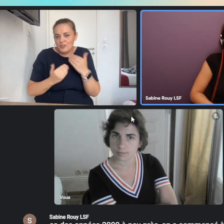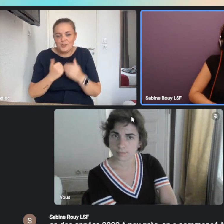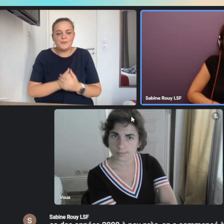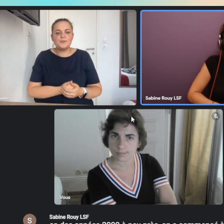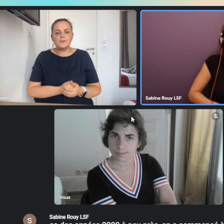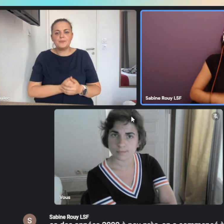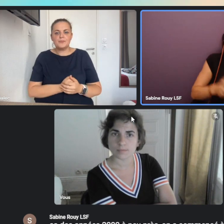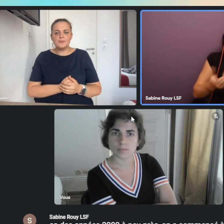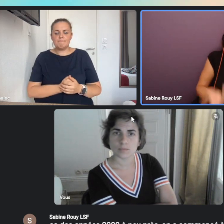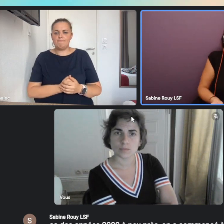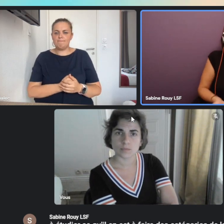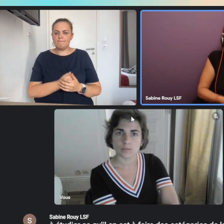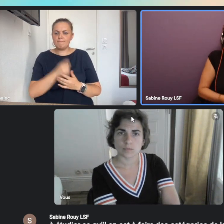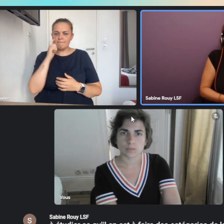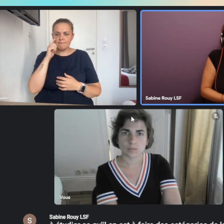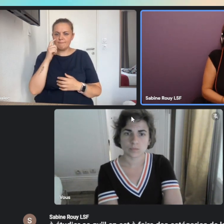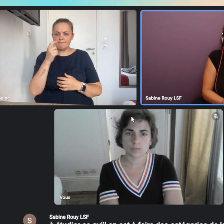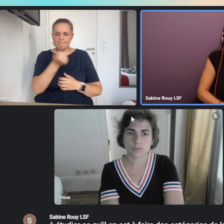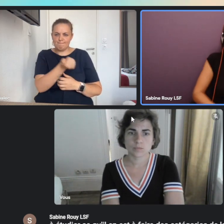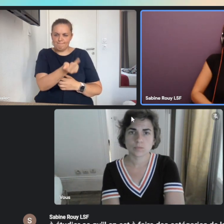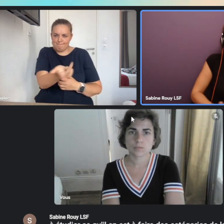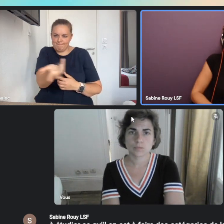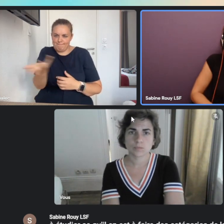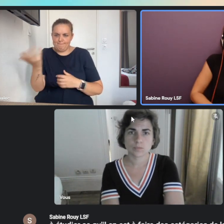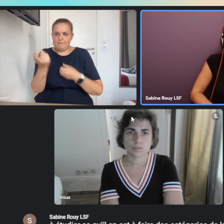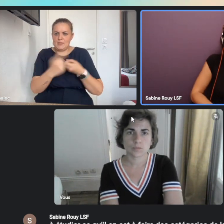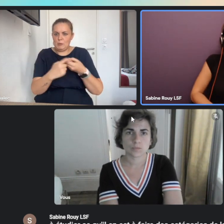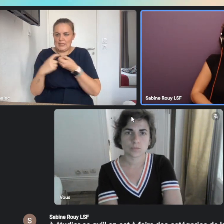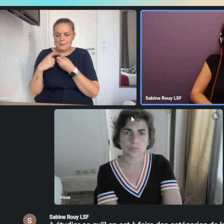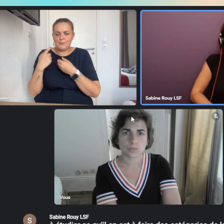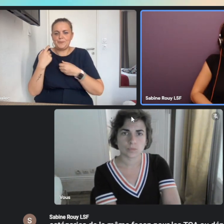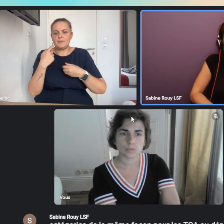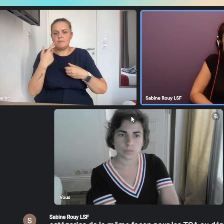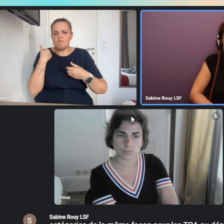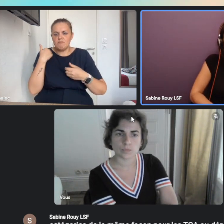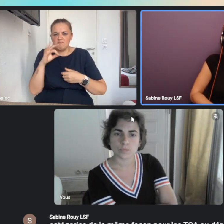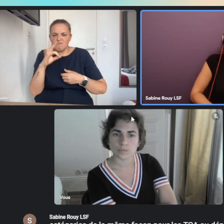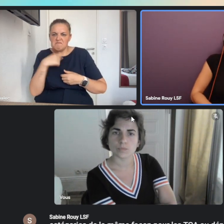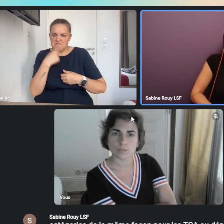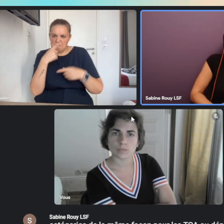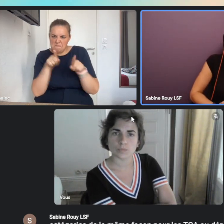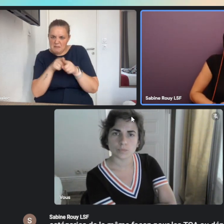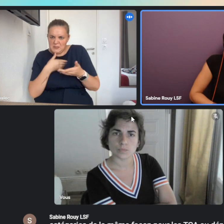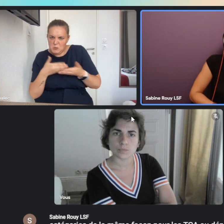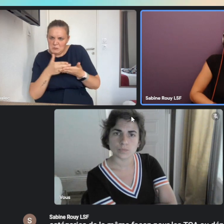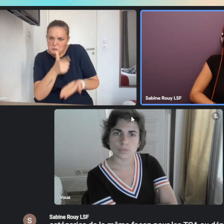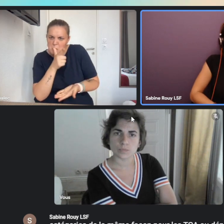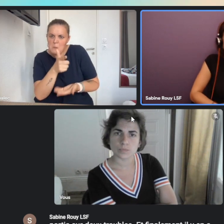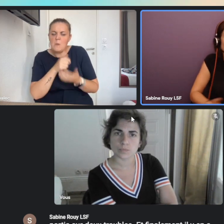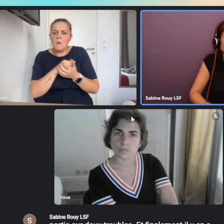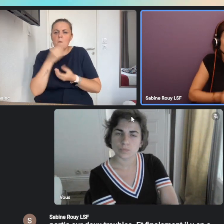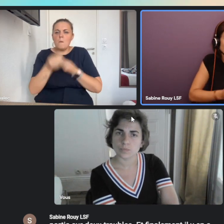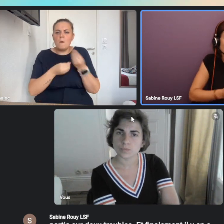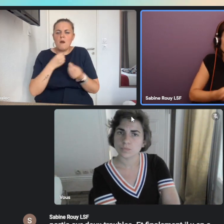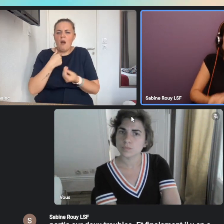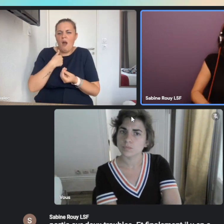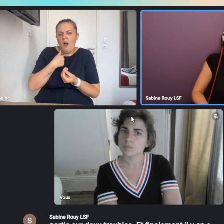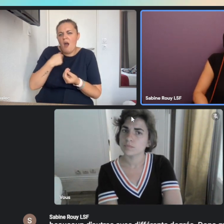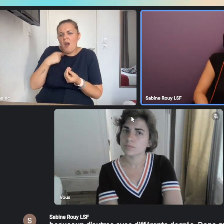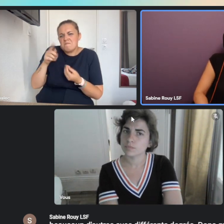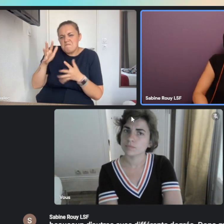les TCA, c'est vrai que moi, donc, en tant qu'hyperphage, j'ai remarqué qu'il y avait donc des abonnés qui me disaient, mais j'ai l'impression d'être dans la